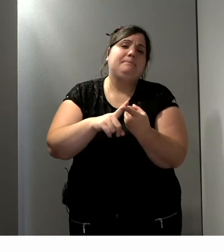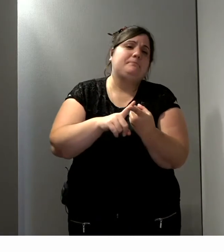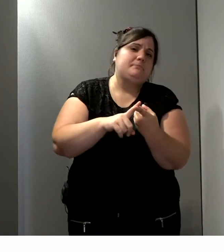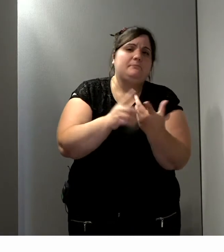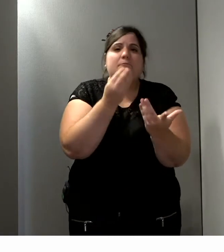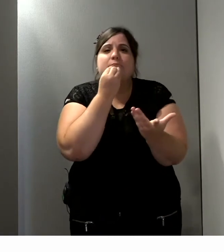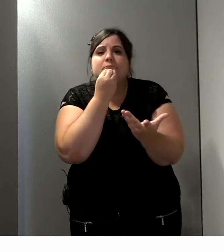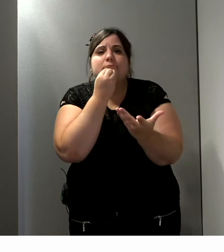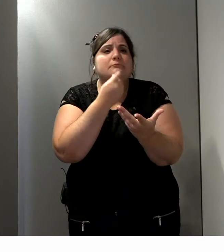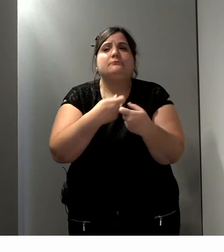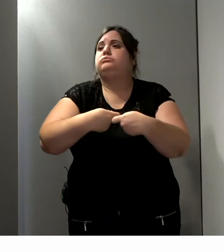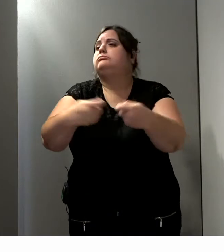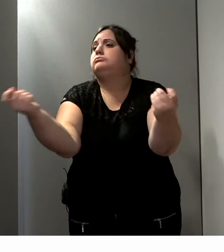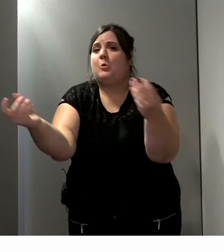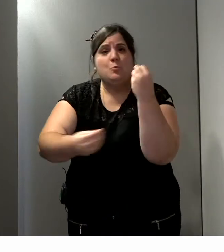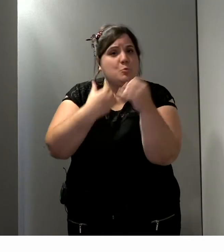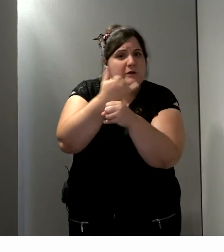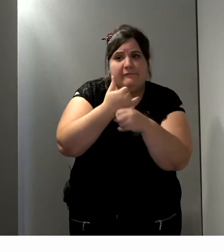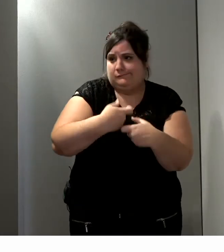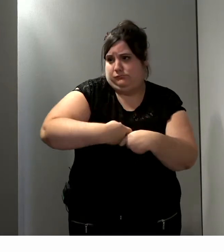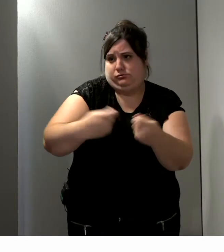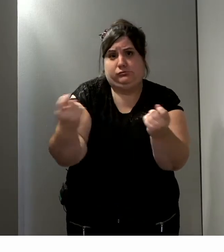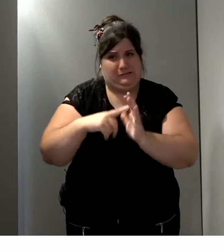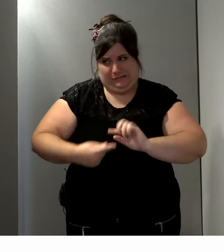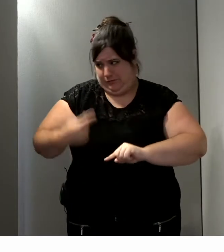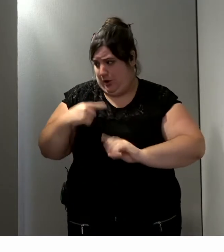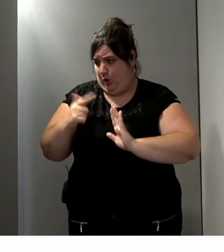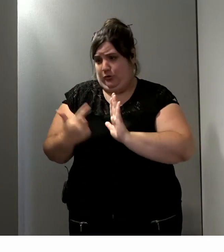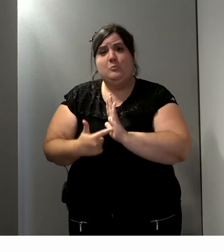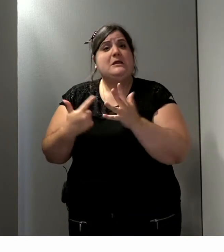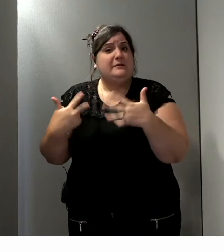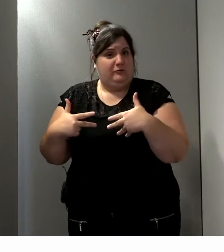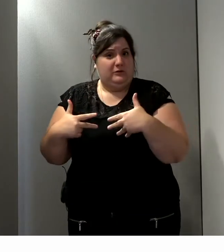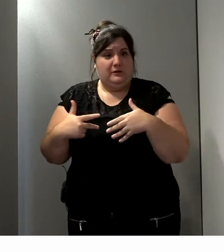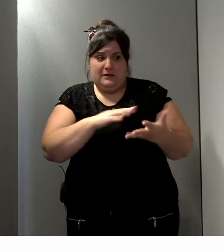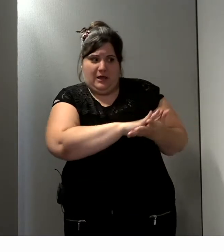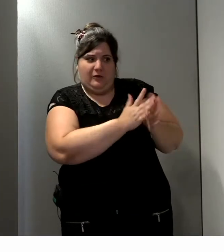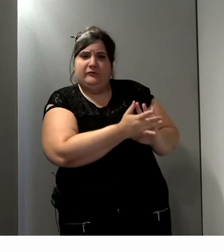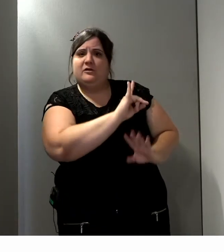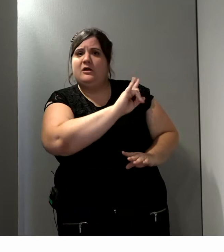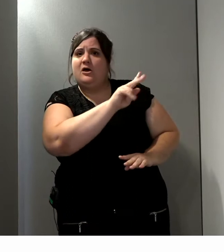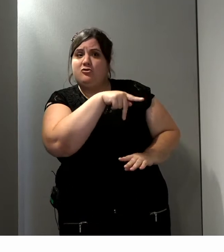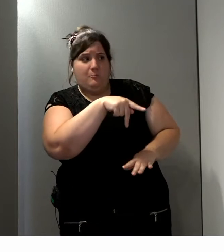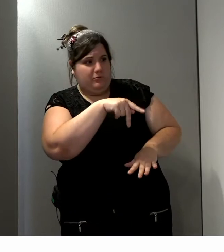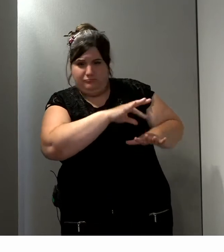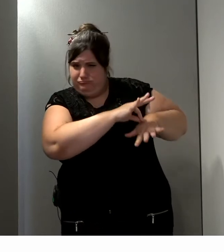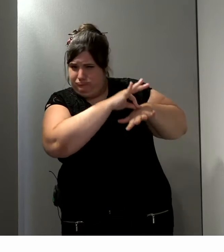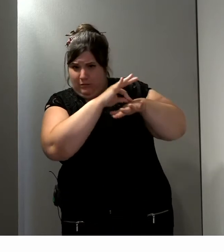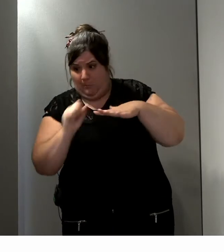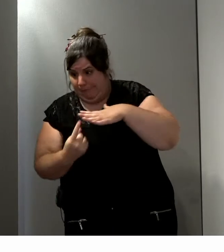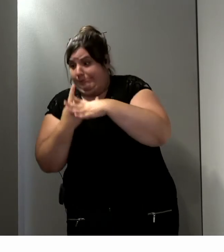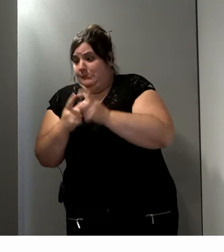en 2018. Et j'ai été accompagné donc, par l'association HUP quasiment depuis mes débuts. Ouais, merci beaucoup. Et puis